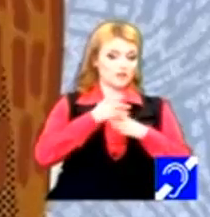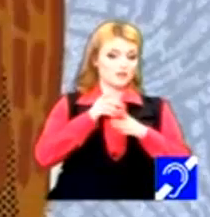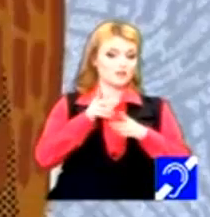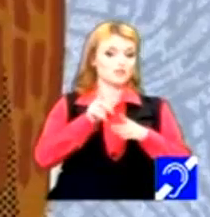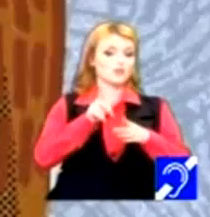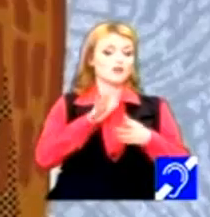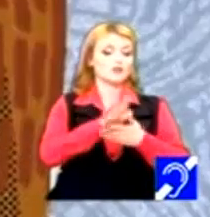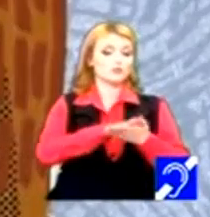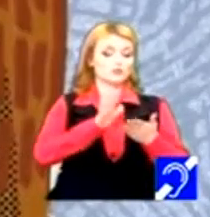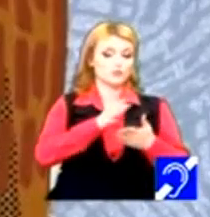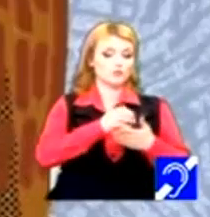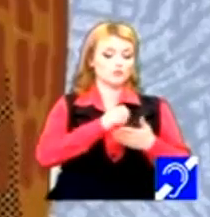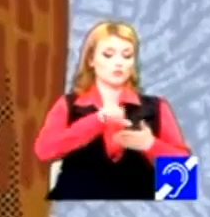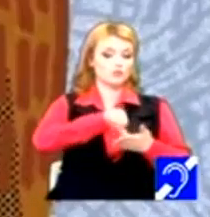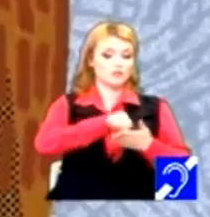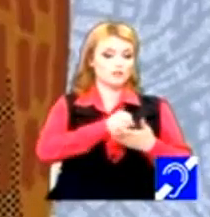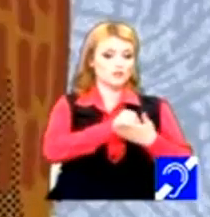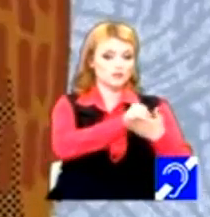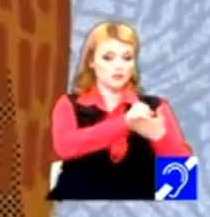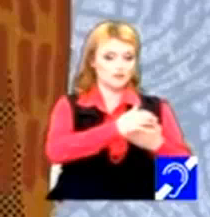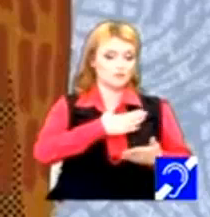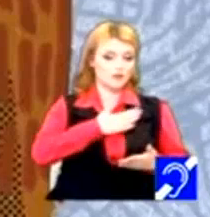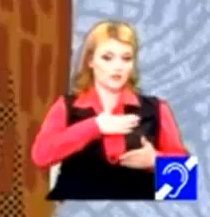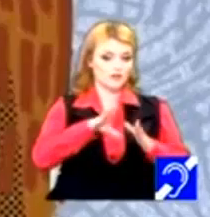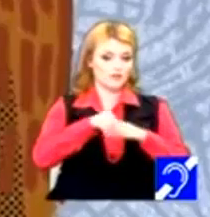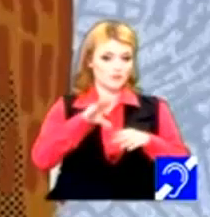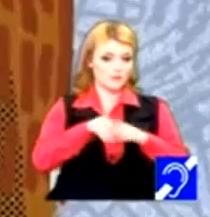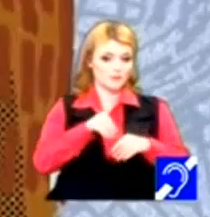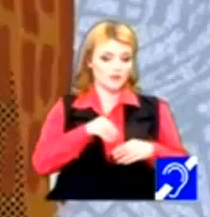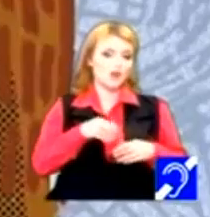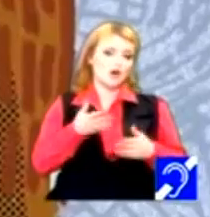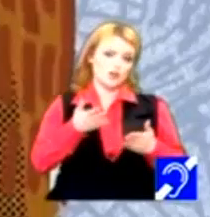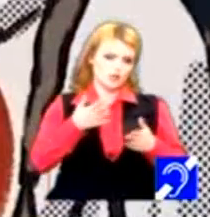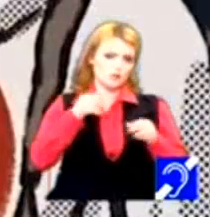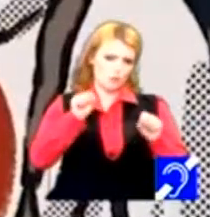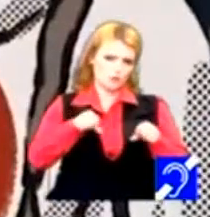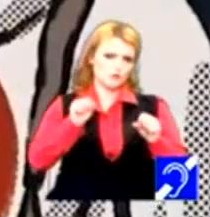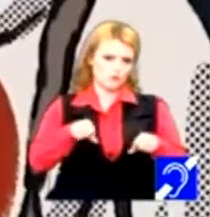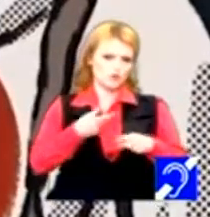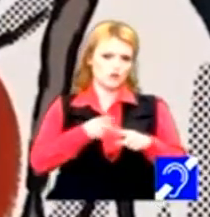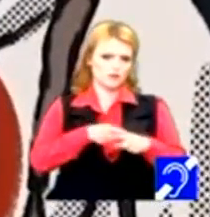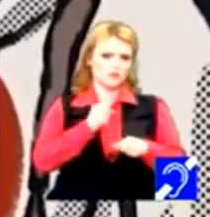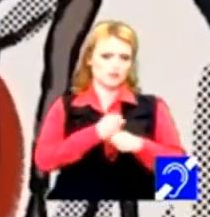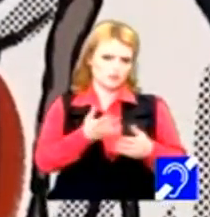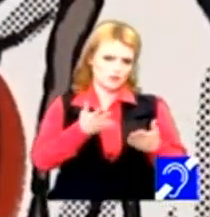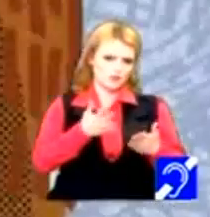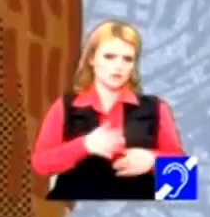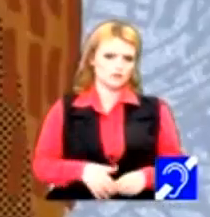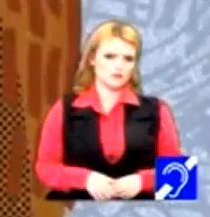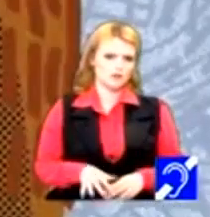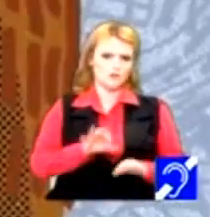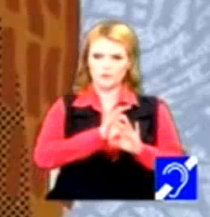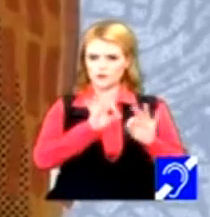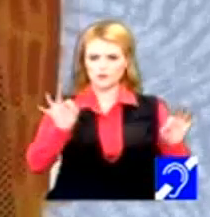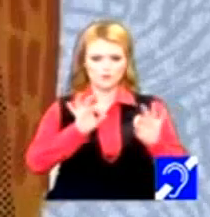and my candidacy, I would be very appreciative. If that's something you feel comfortable doing. Of course, we can do that. Okay, that